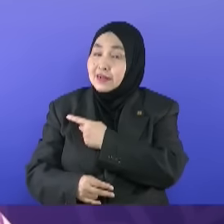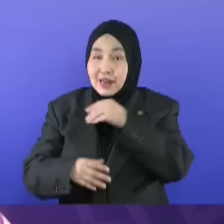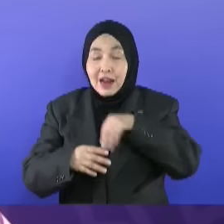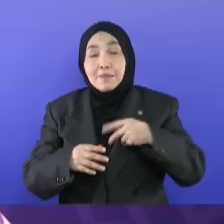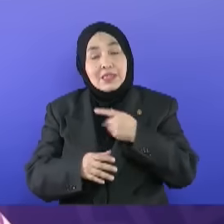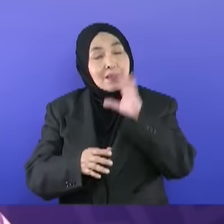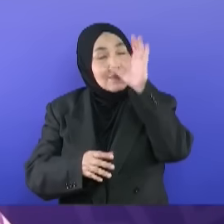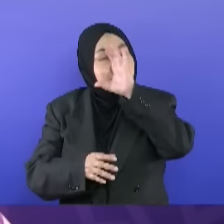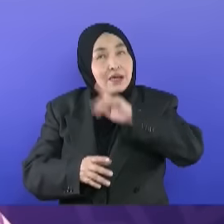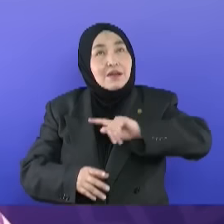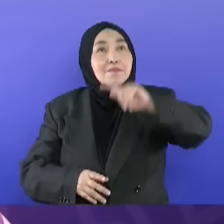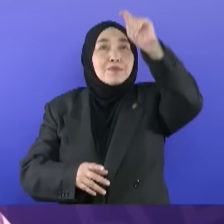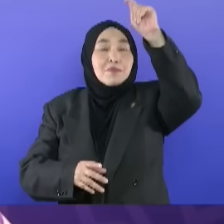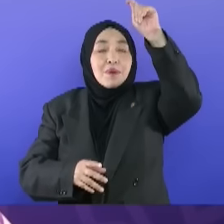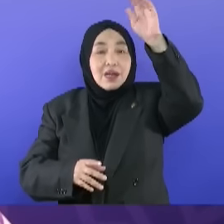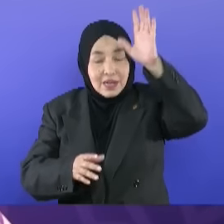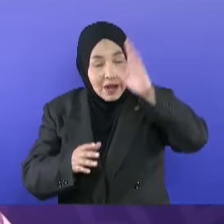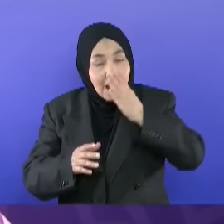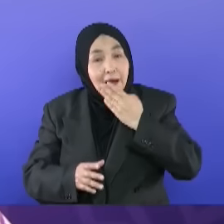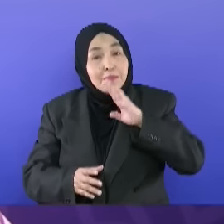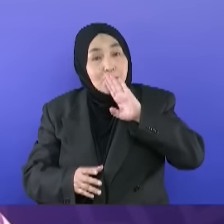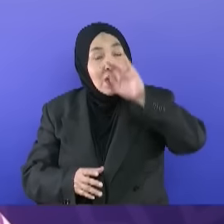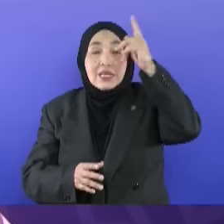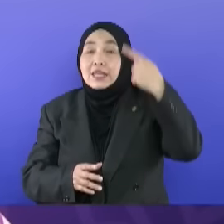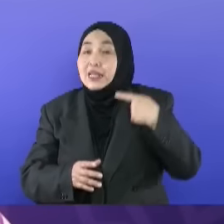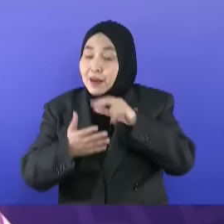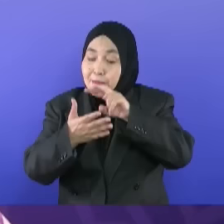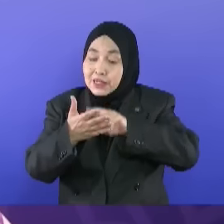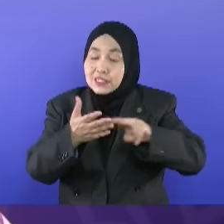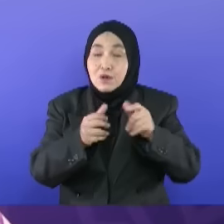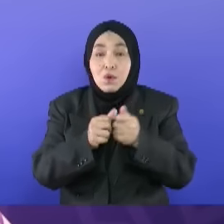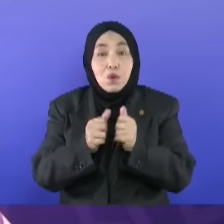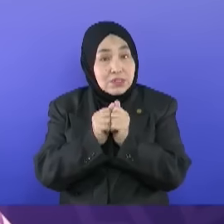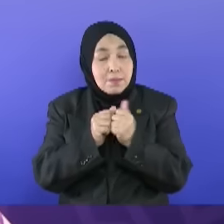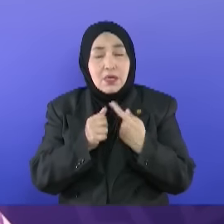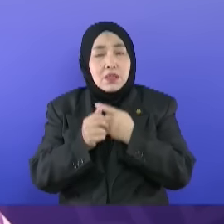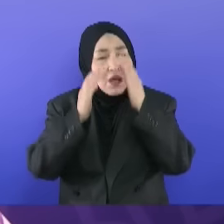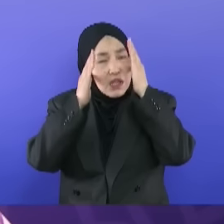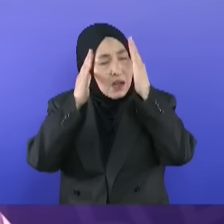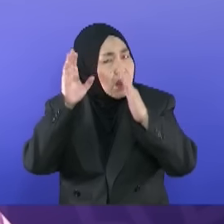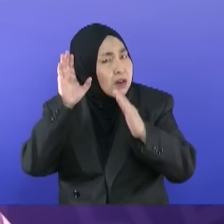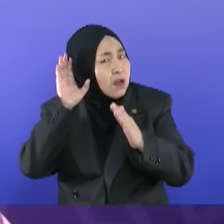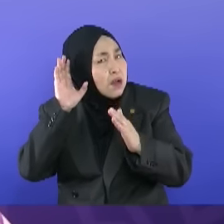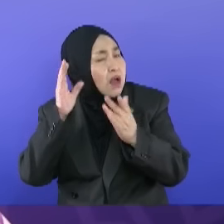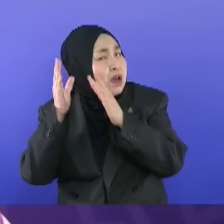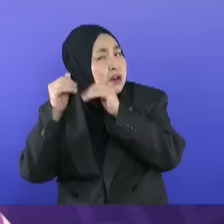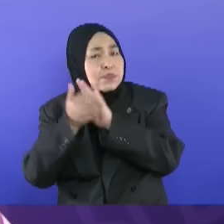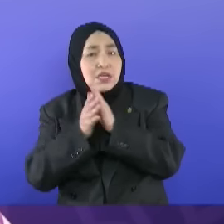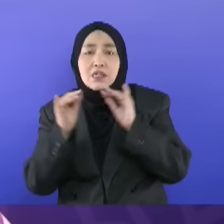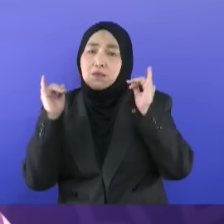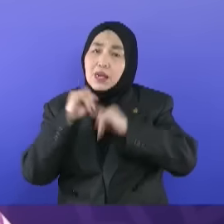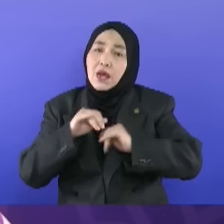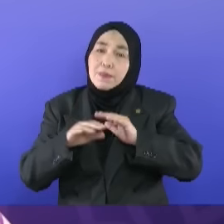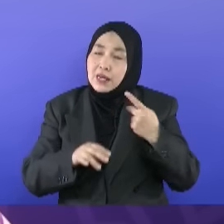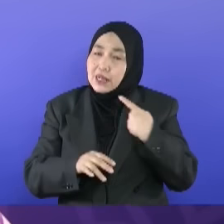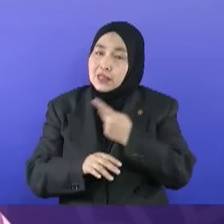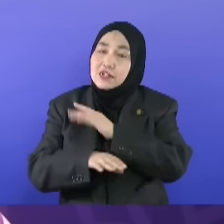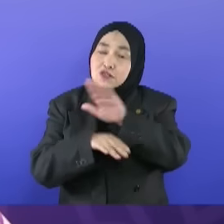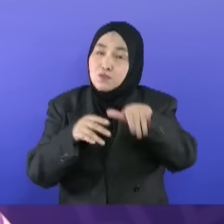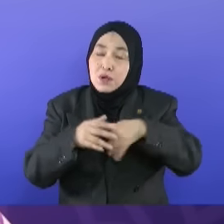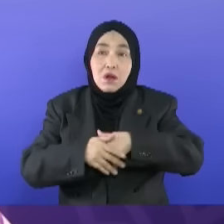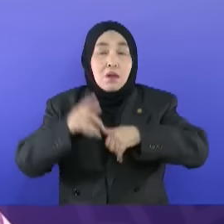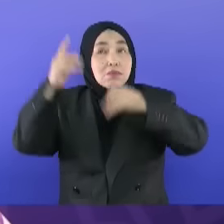kita mencari Tuhan. Baik. Alhamdulillah kita nak baca terlebih dahulu. Sama-sama kita hayati dan dengar. Mudah-mudahan menjadi ibadah kepada kita semua dan Allah